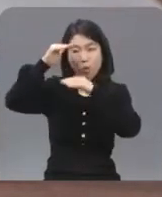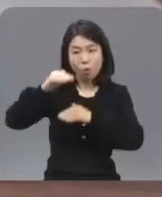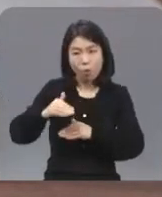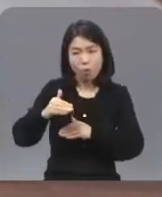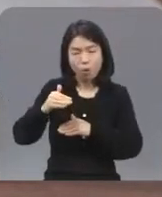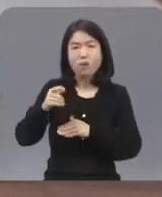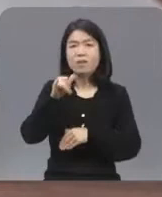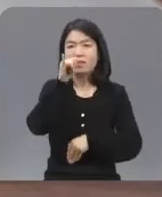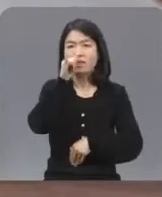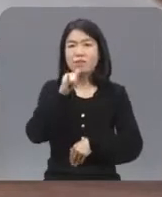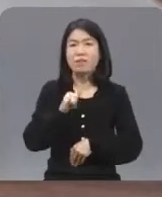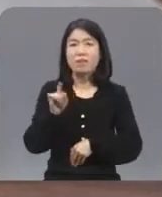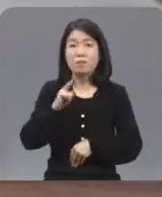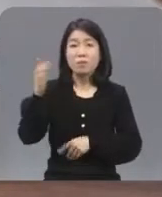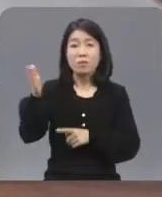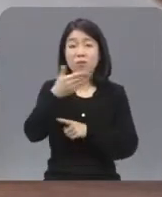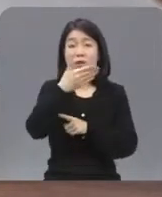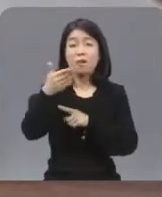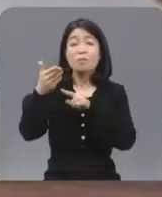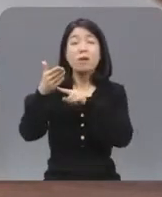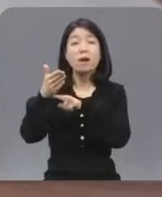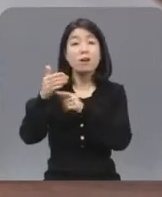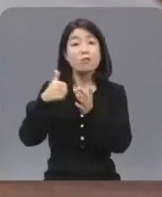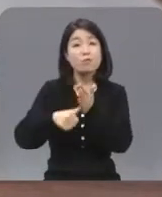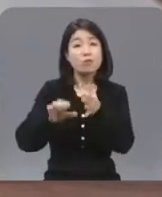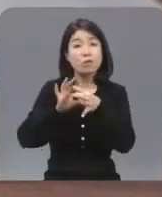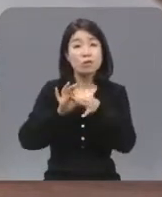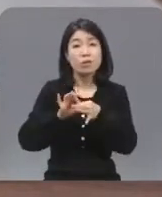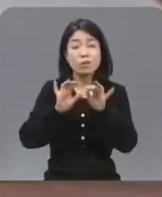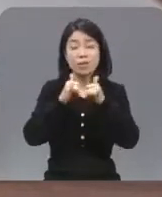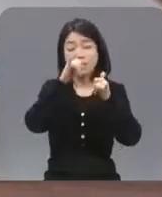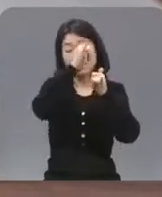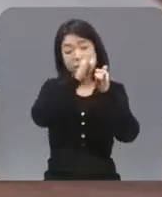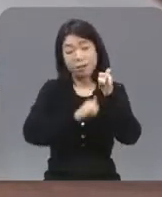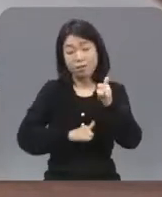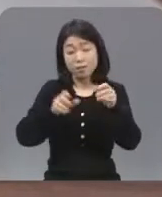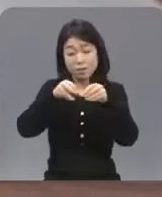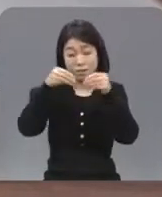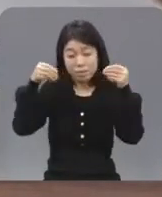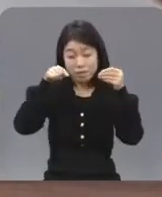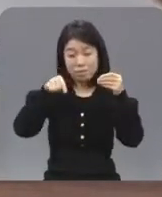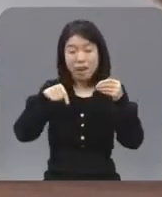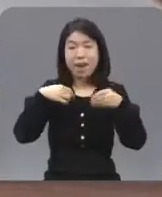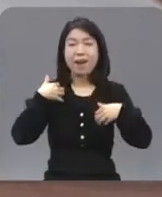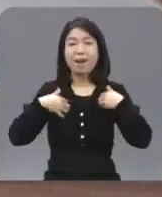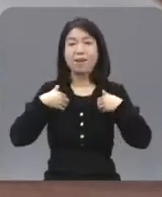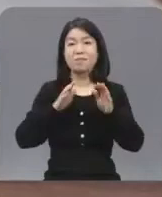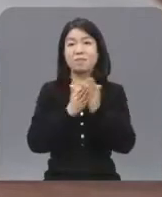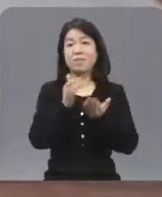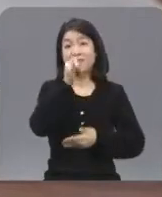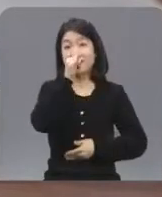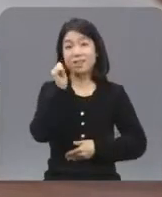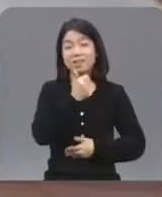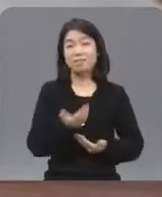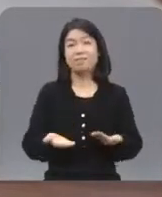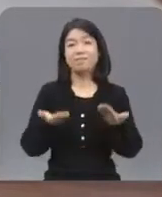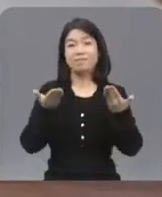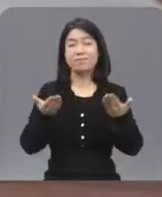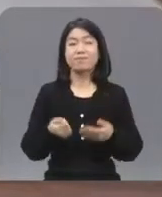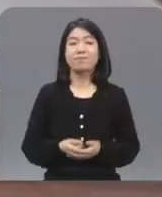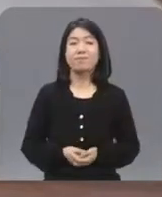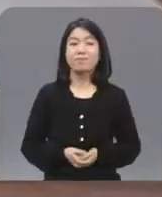있는데요. 깃발이라는 상징물을 통해서 인류의 역사를 들여다본 흥미로운 책이 나왔습니다. 김석 기자가